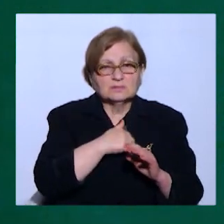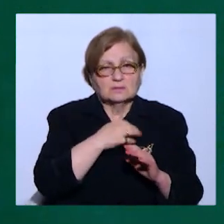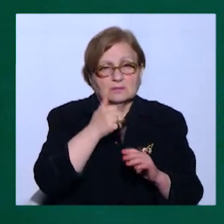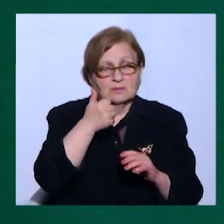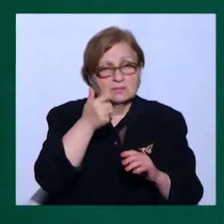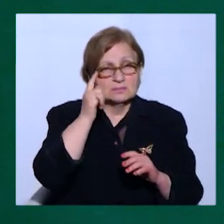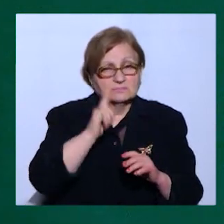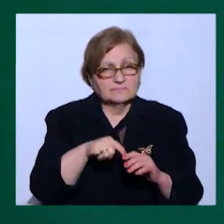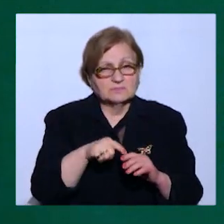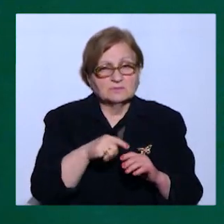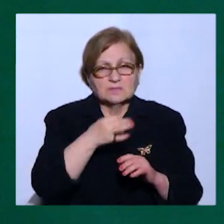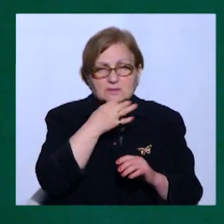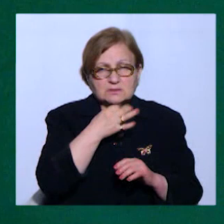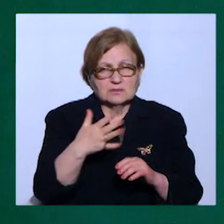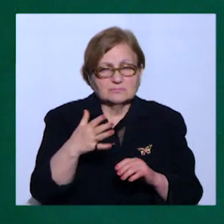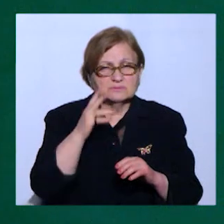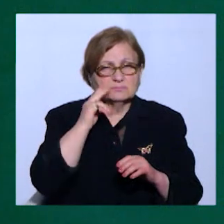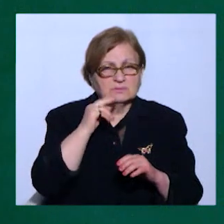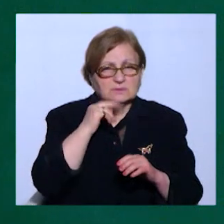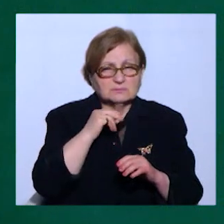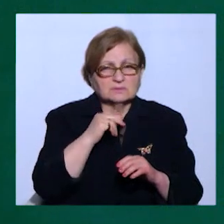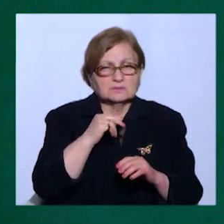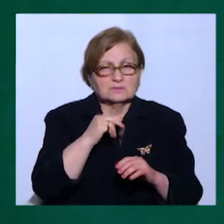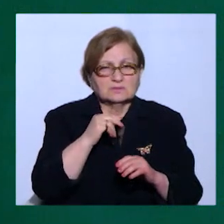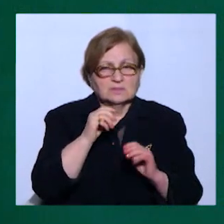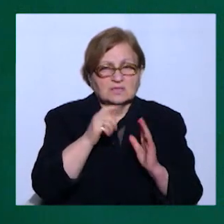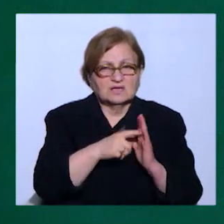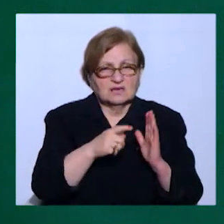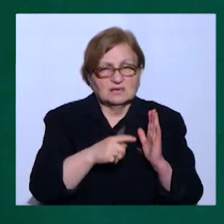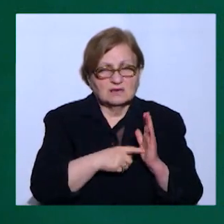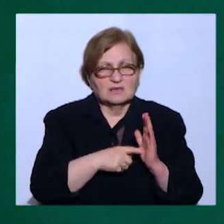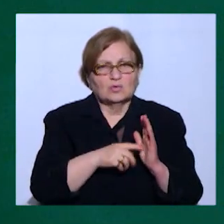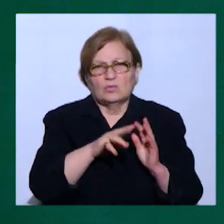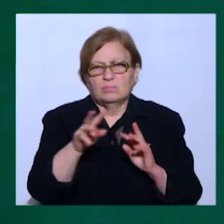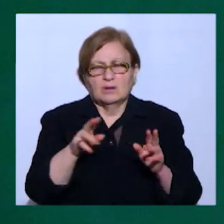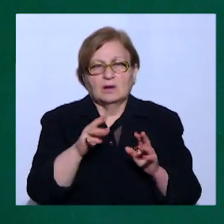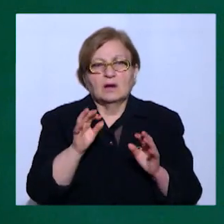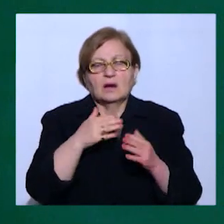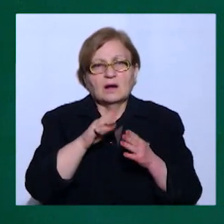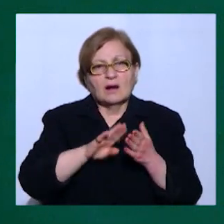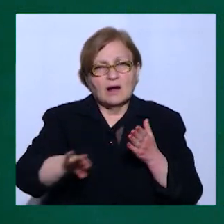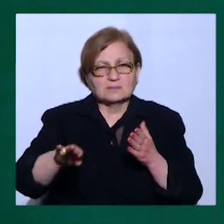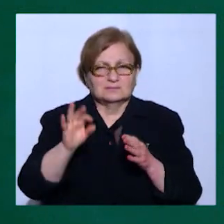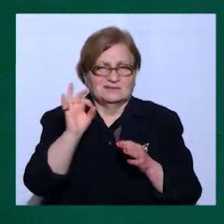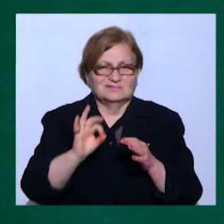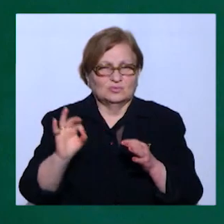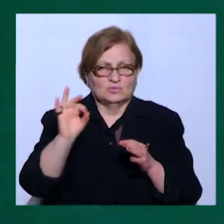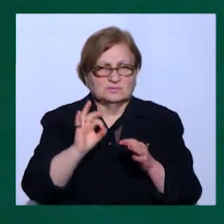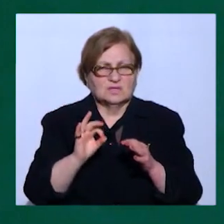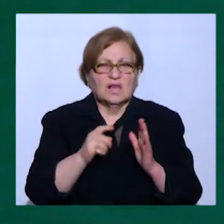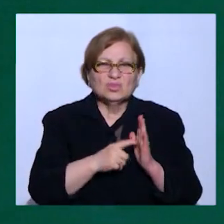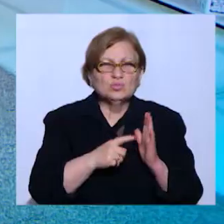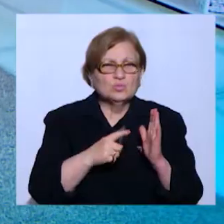ძალიან კარგად, რომ ნებისმიერი რიცხვი, ნებისმიერი რიცხვზე იყოფა გარდა ნულისა. ნულზე გაყოფა არ შეიძლება